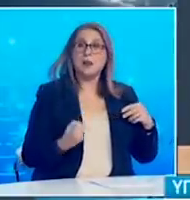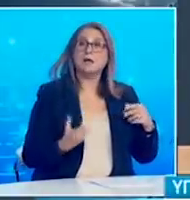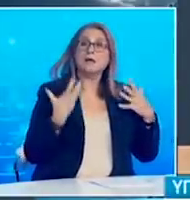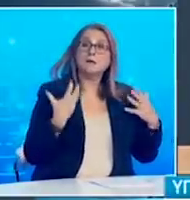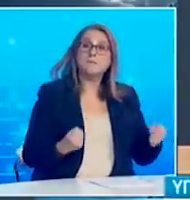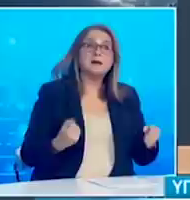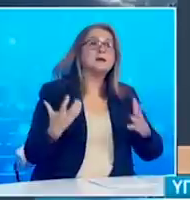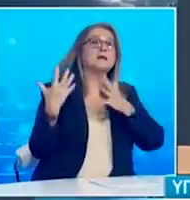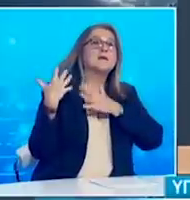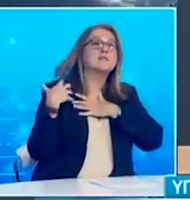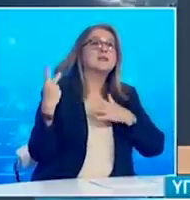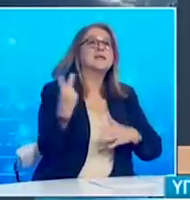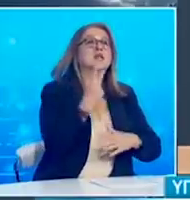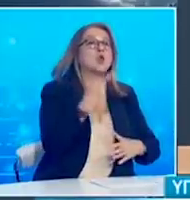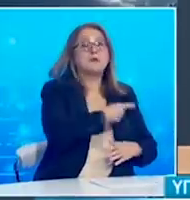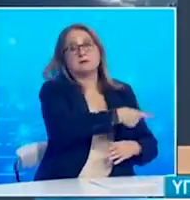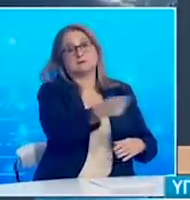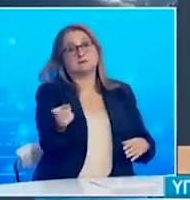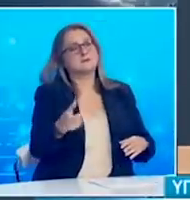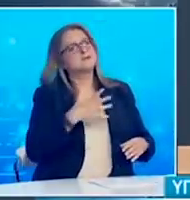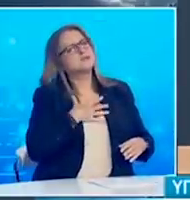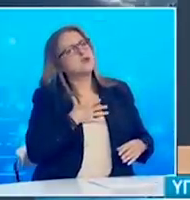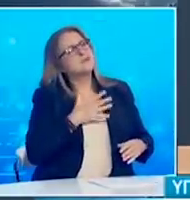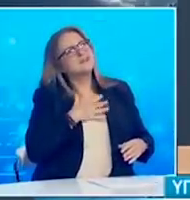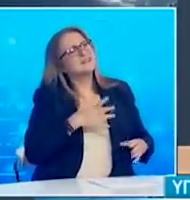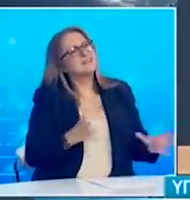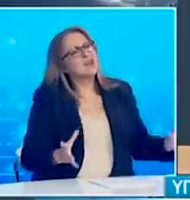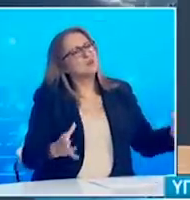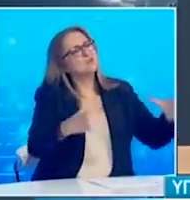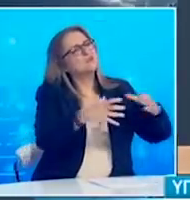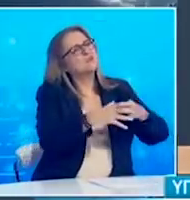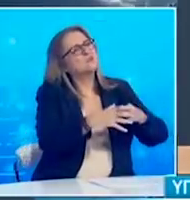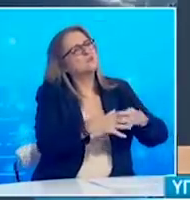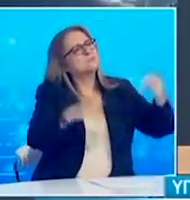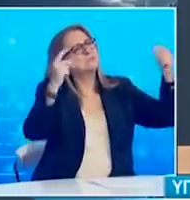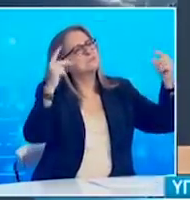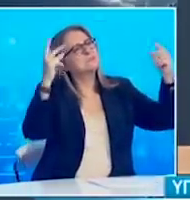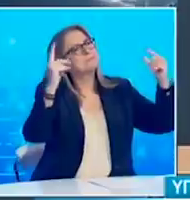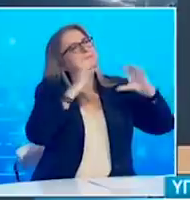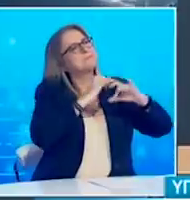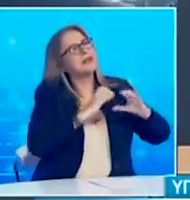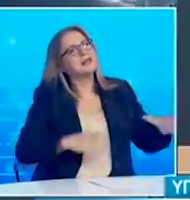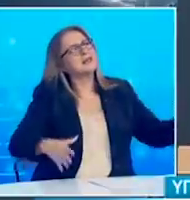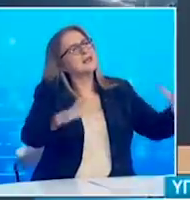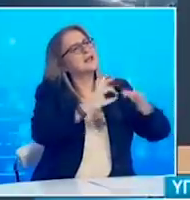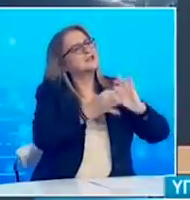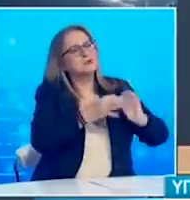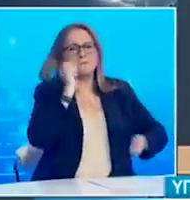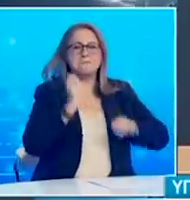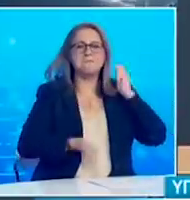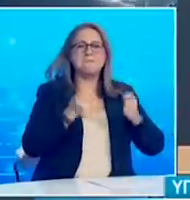βλέπετε να οργανώνονται εκδηλώσεις από συλλόγους μαζικού συγχρονισμού. Υπάρχει ατομική